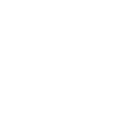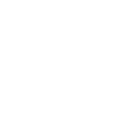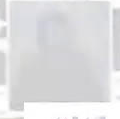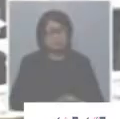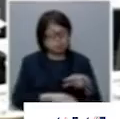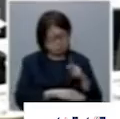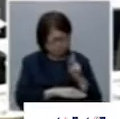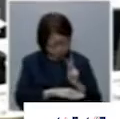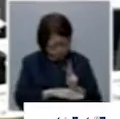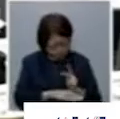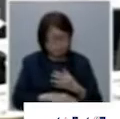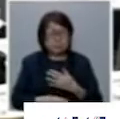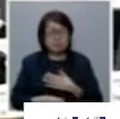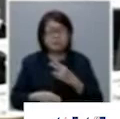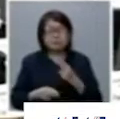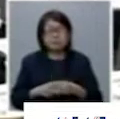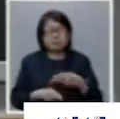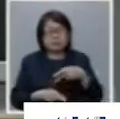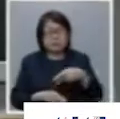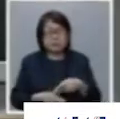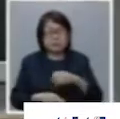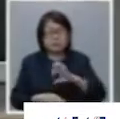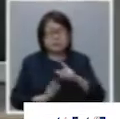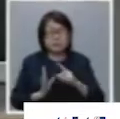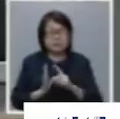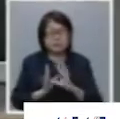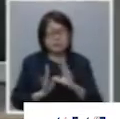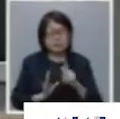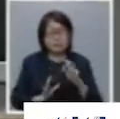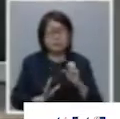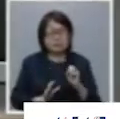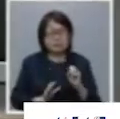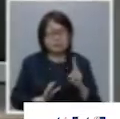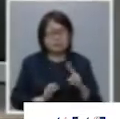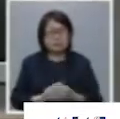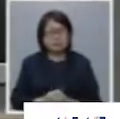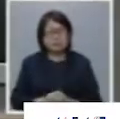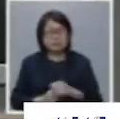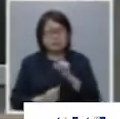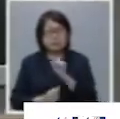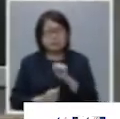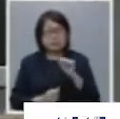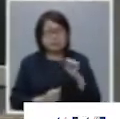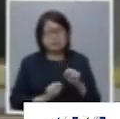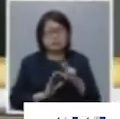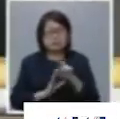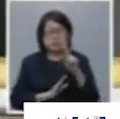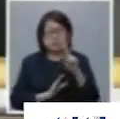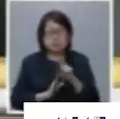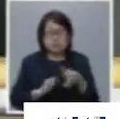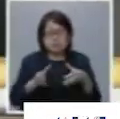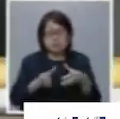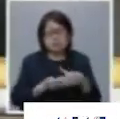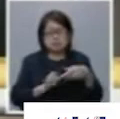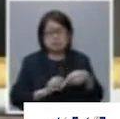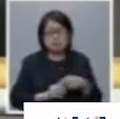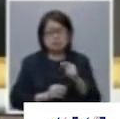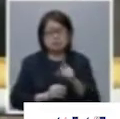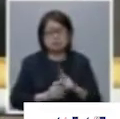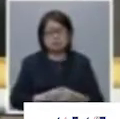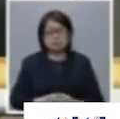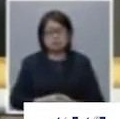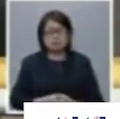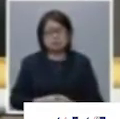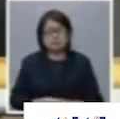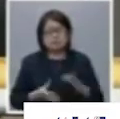กราบเรียนท่านประธานที่เคารพกับผมนายพิเชษฐ์เชื้อเมืองพานสมาชิกสภาผู้แทนราษฎรจังหวัดเชียงรายพรรคเพื่อไทยในร่